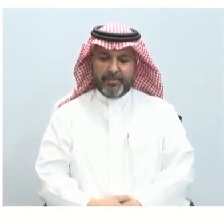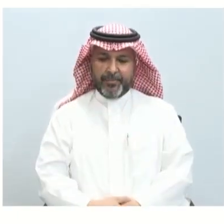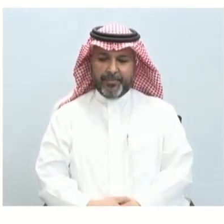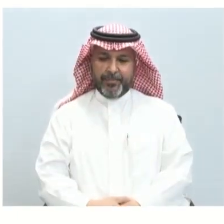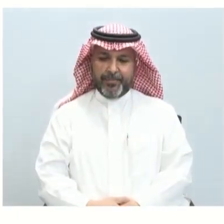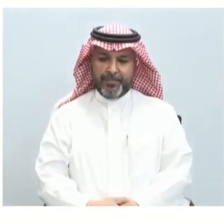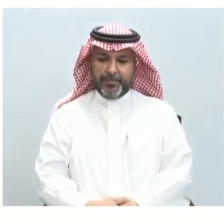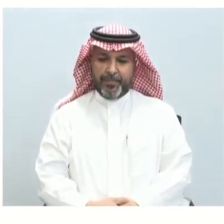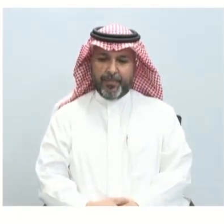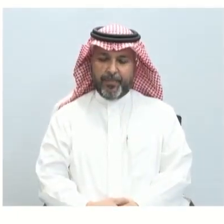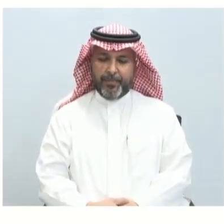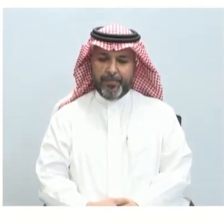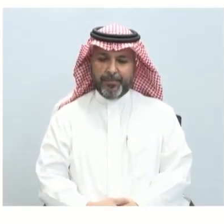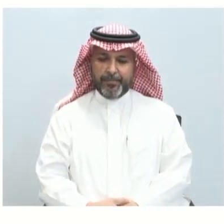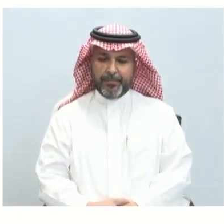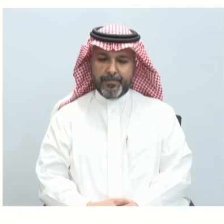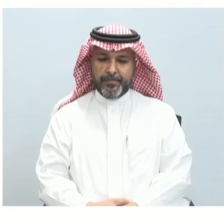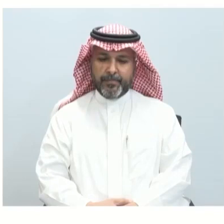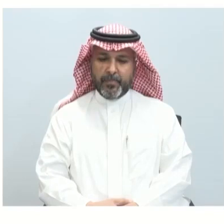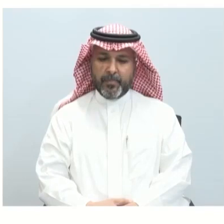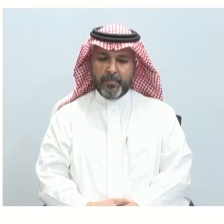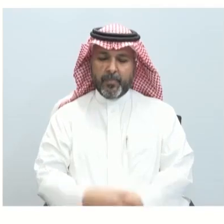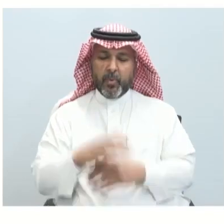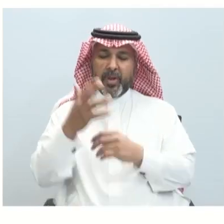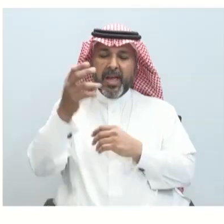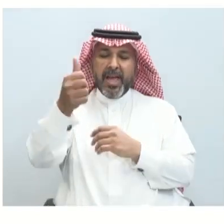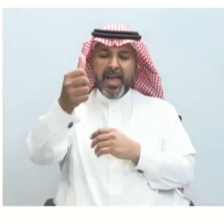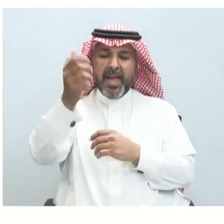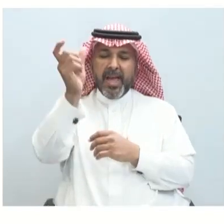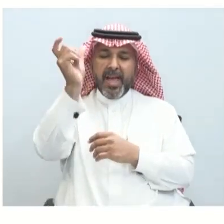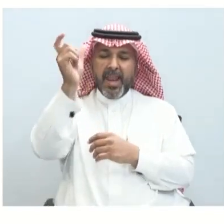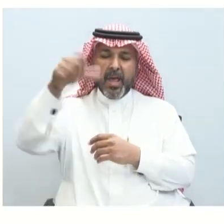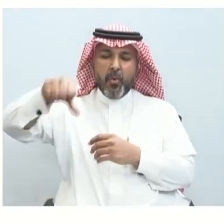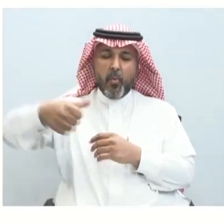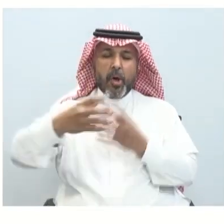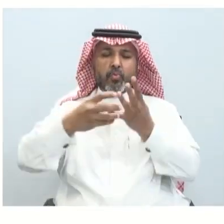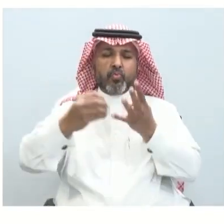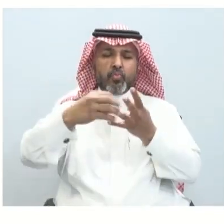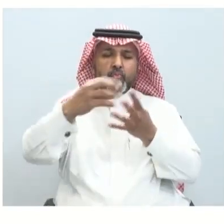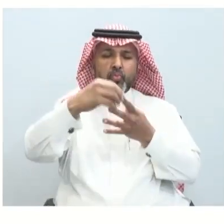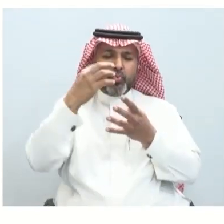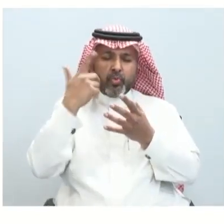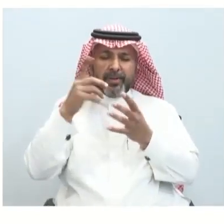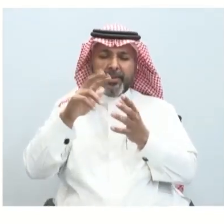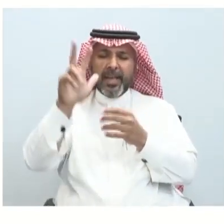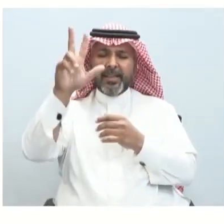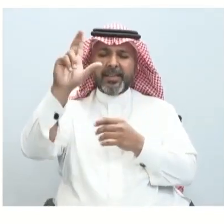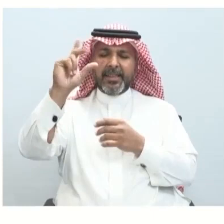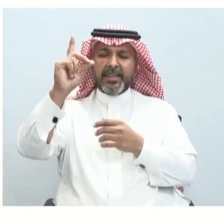الحادي عشر اجابه قصيره ما انواع الانشطه التي تحدث في الخليه في اثناء الطور